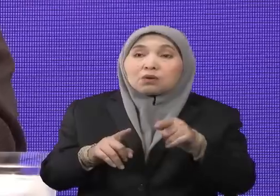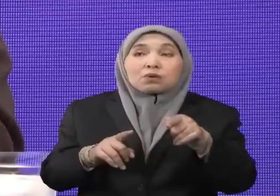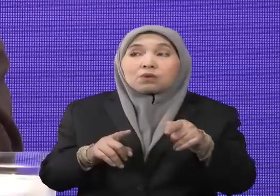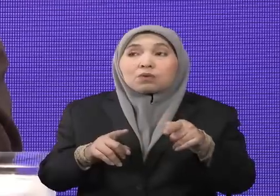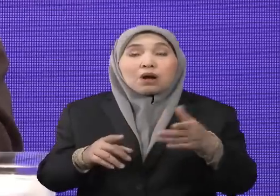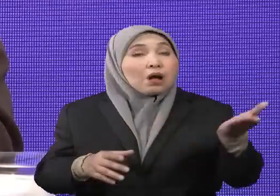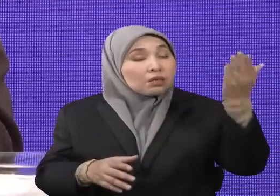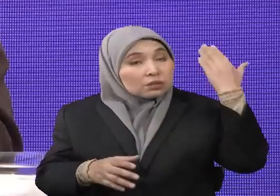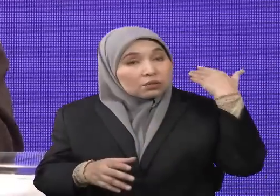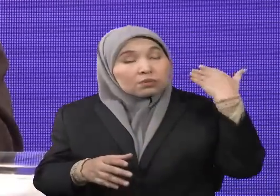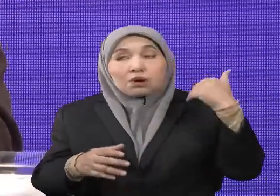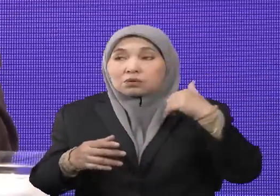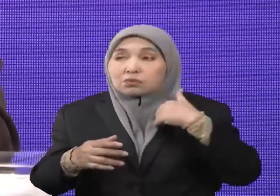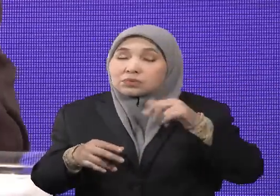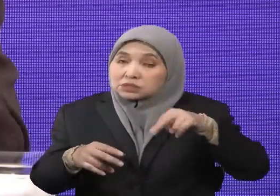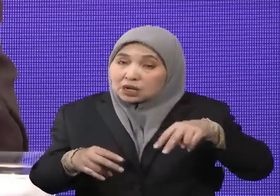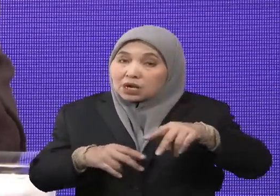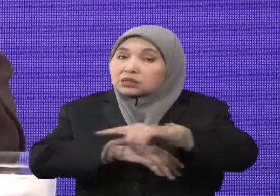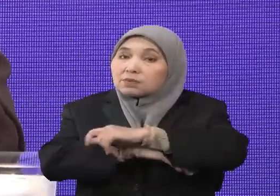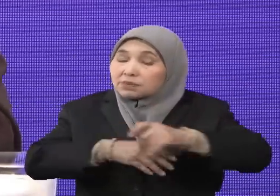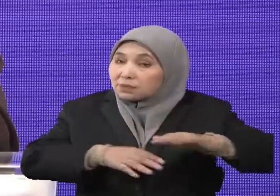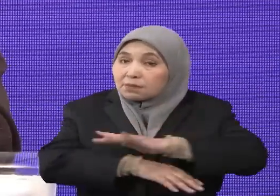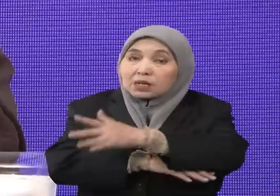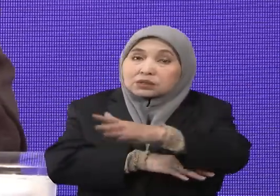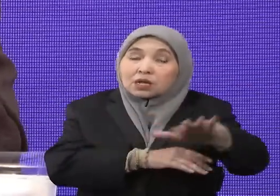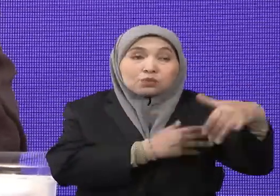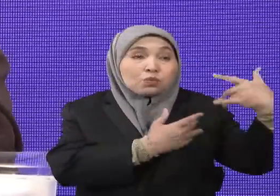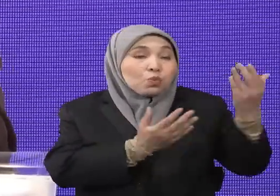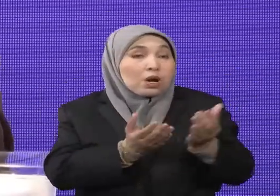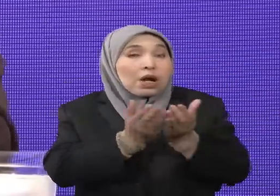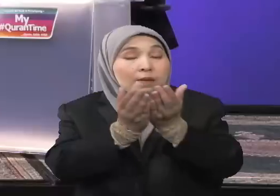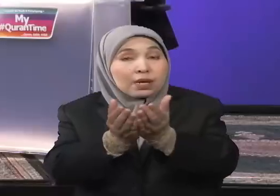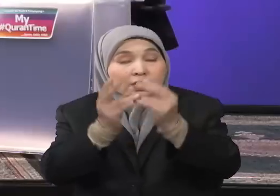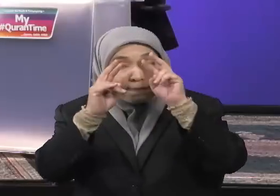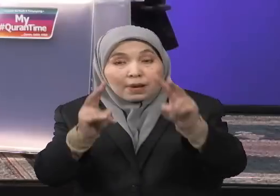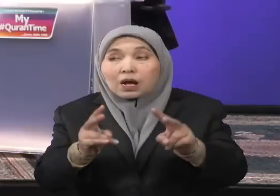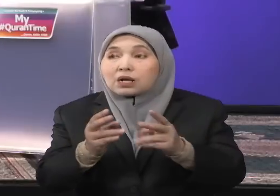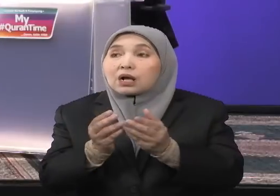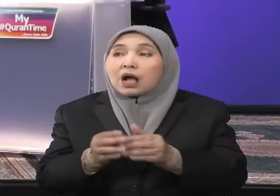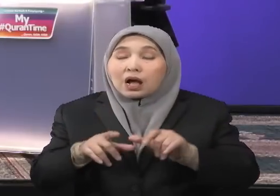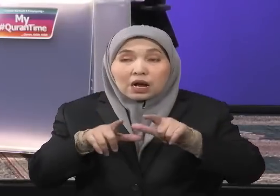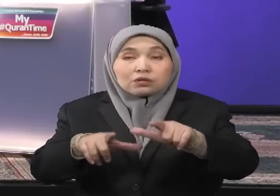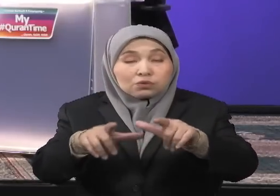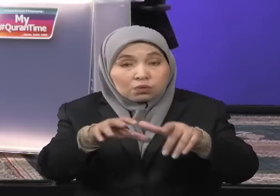itu aku berjalan tepi pantai tunggu kapal kamu sampai atau Kenapa kayu hanya